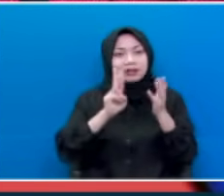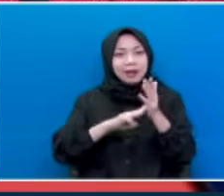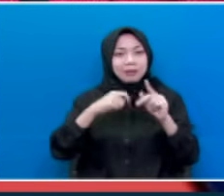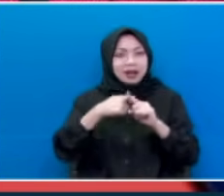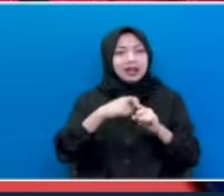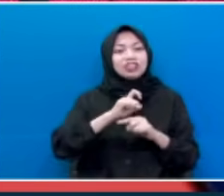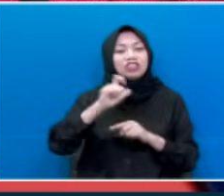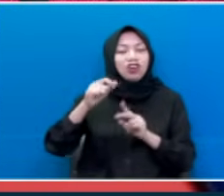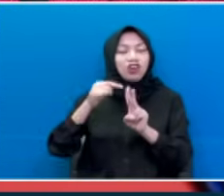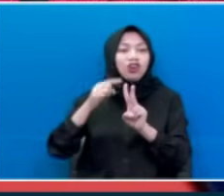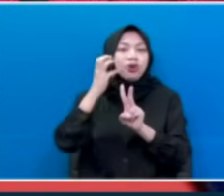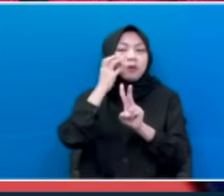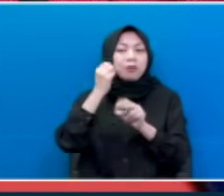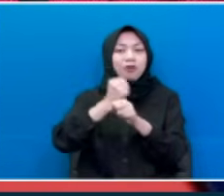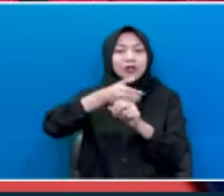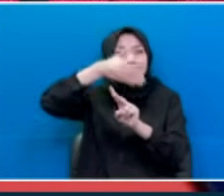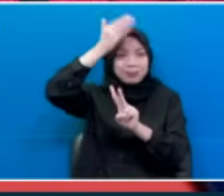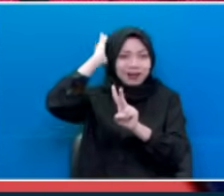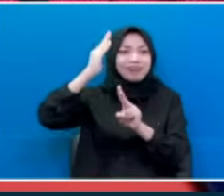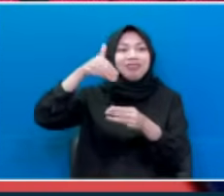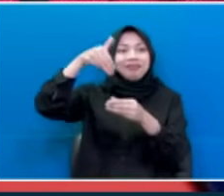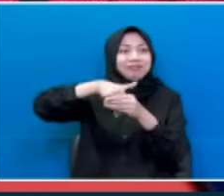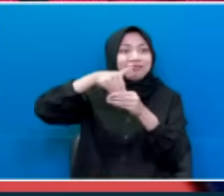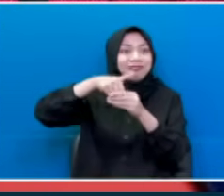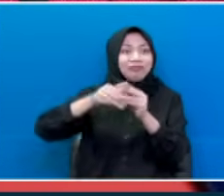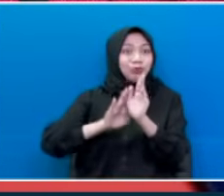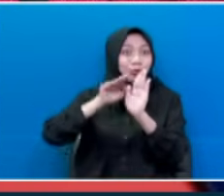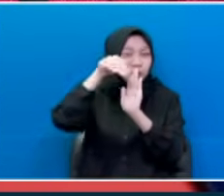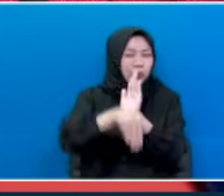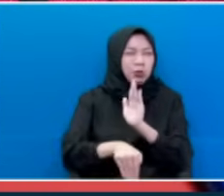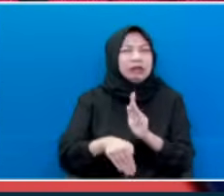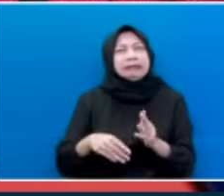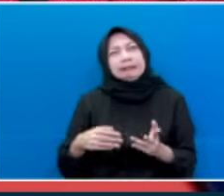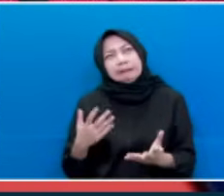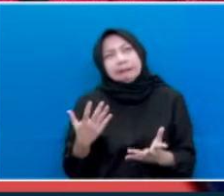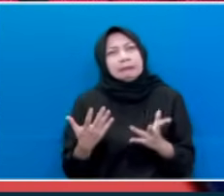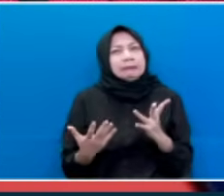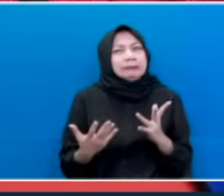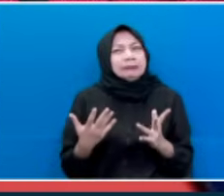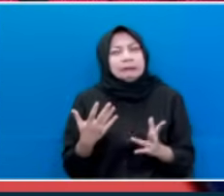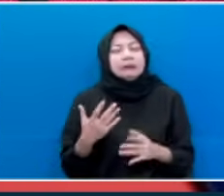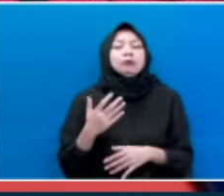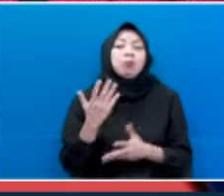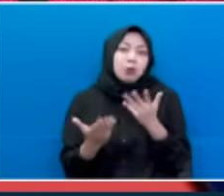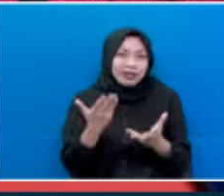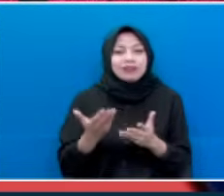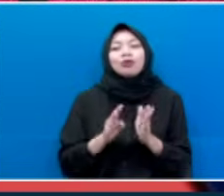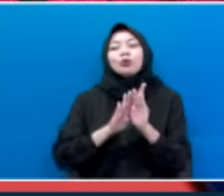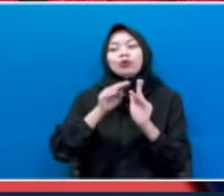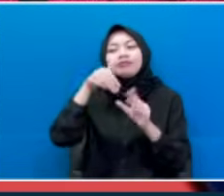elektabilitas Pak Prabowo dan Mas Gibran itu sih menurut saya sih bisa jadi ketika